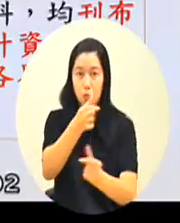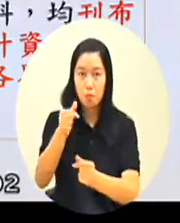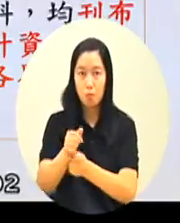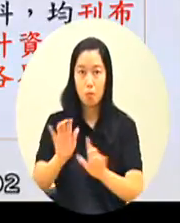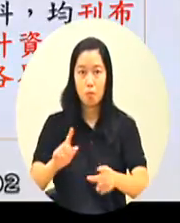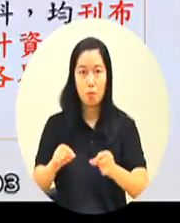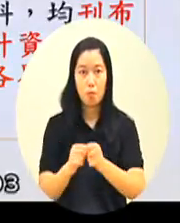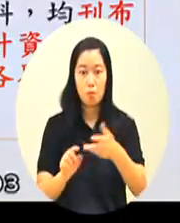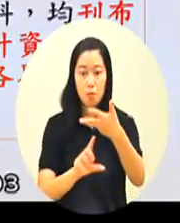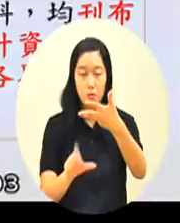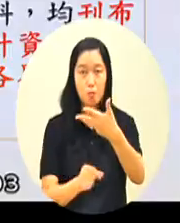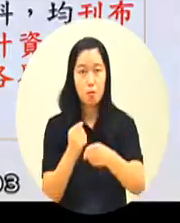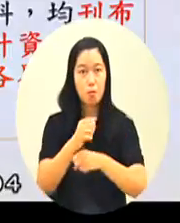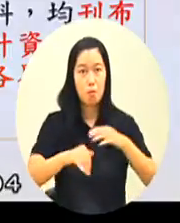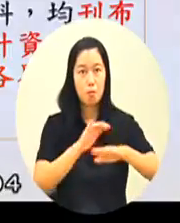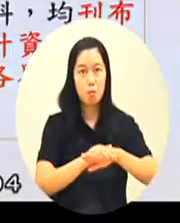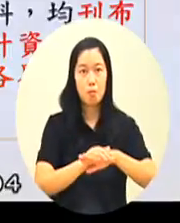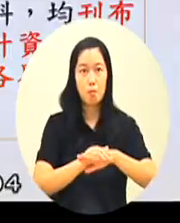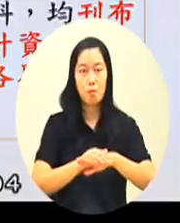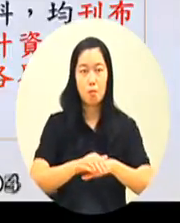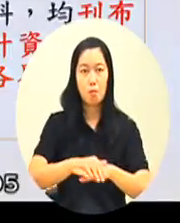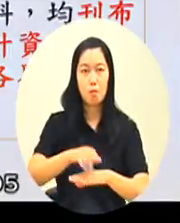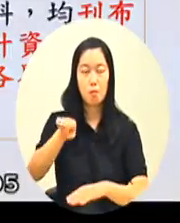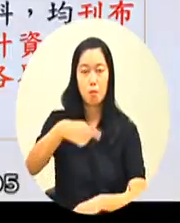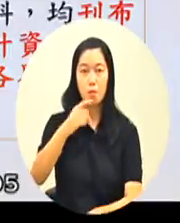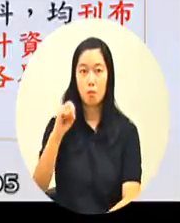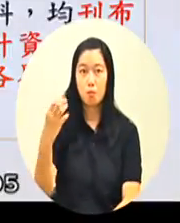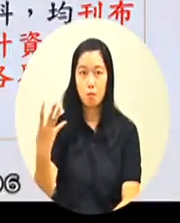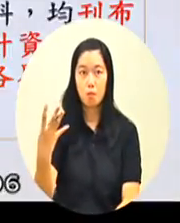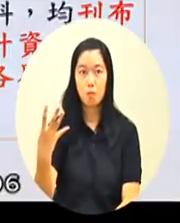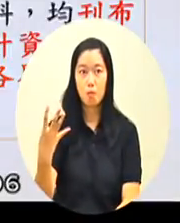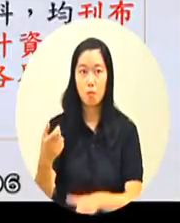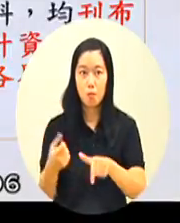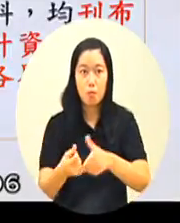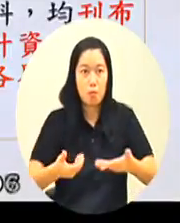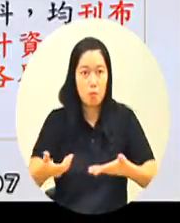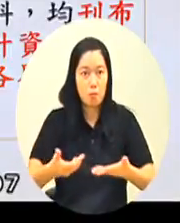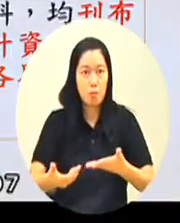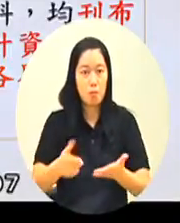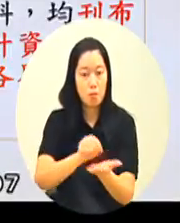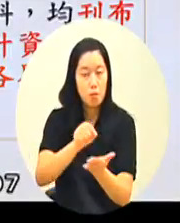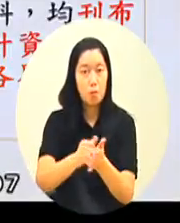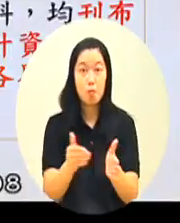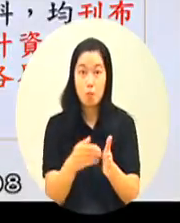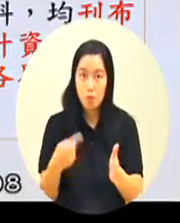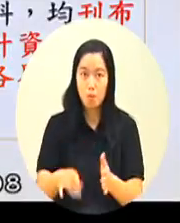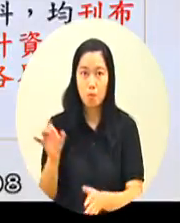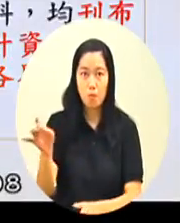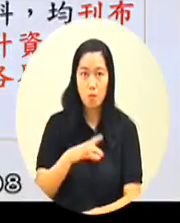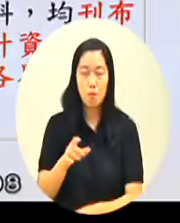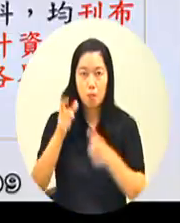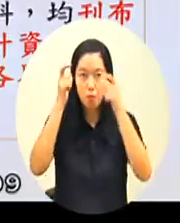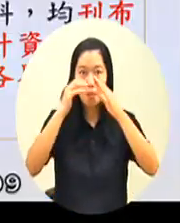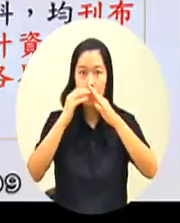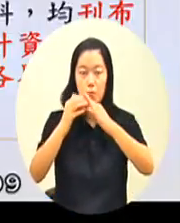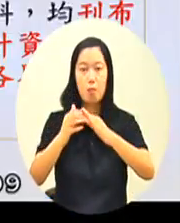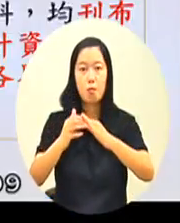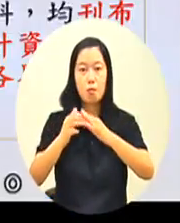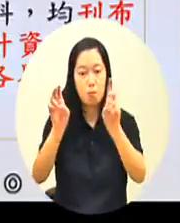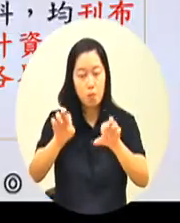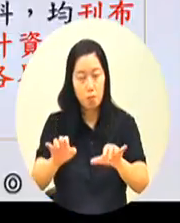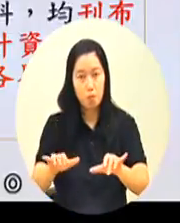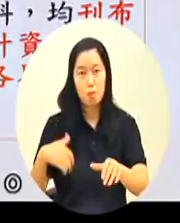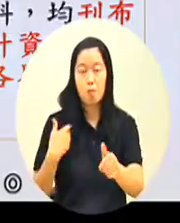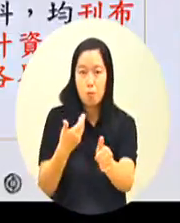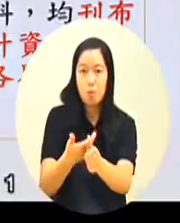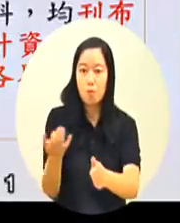成了1004种公务统计报表的资料，那也借由高雄市统计资讯服务网提供各界